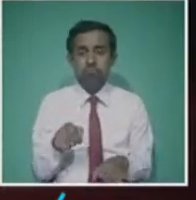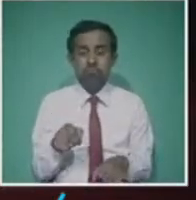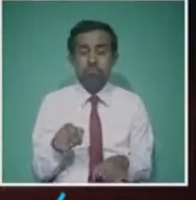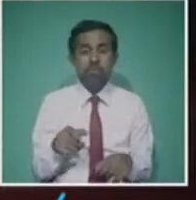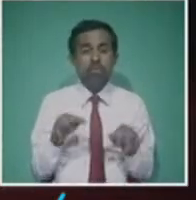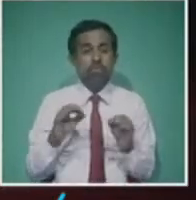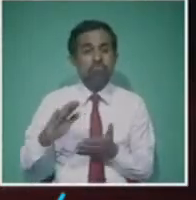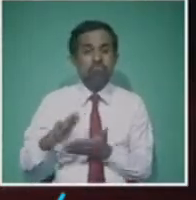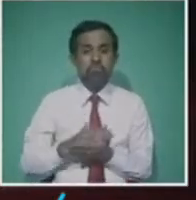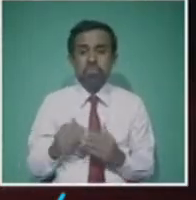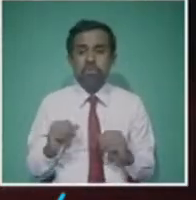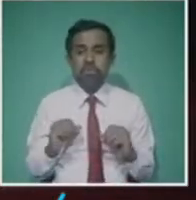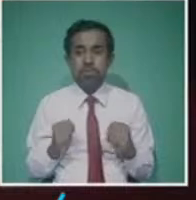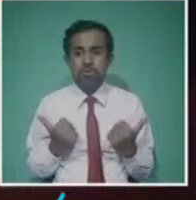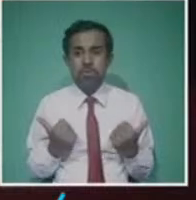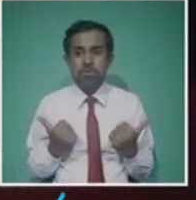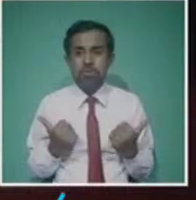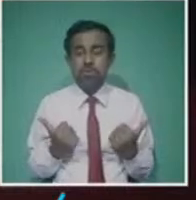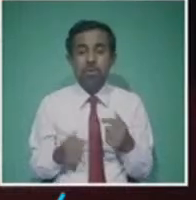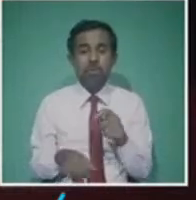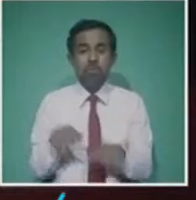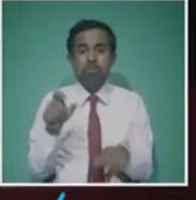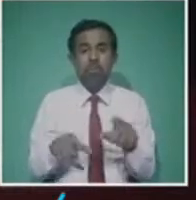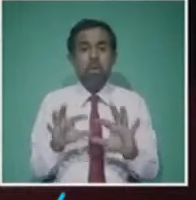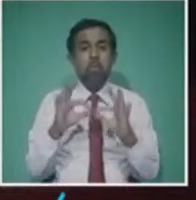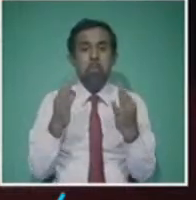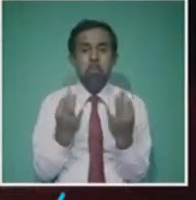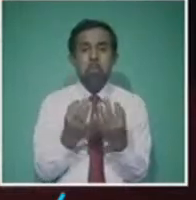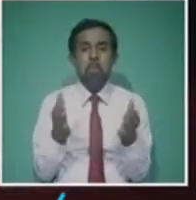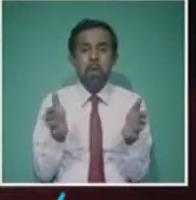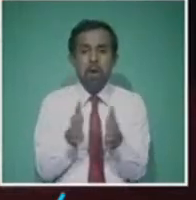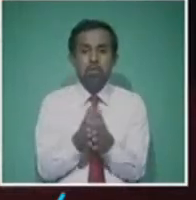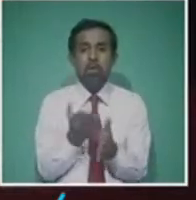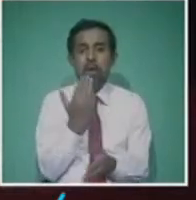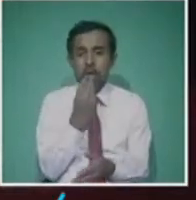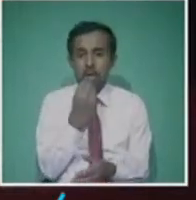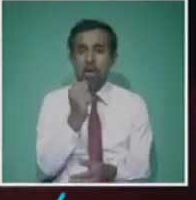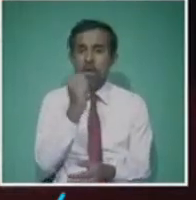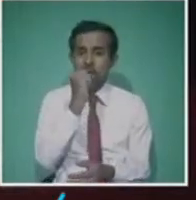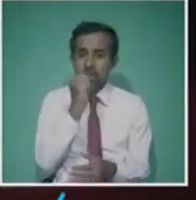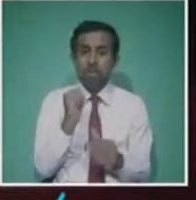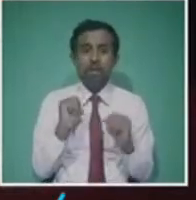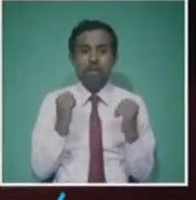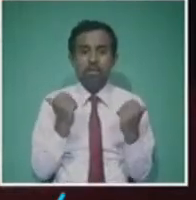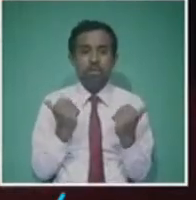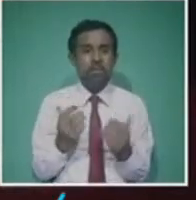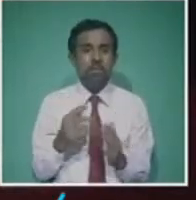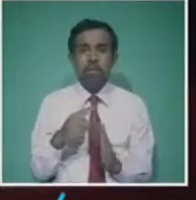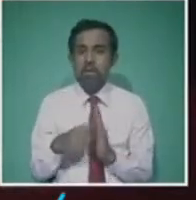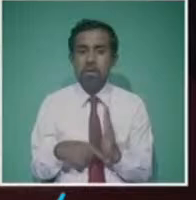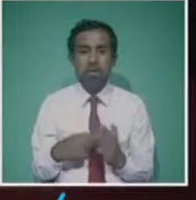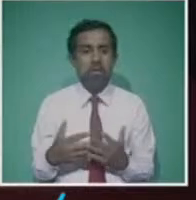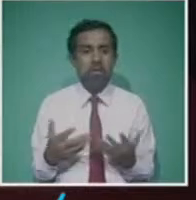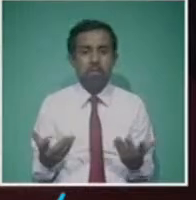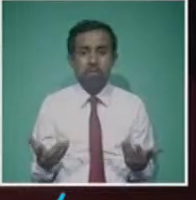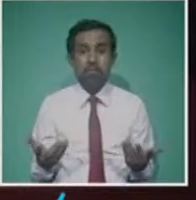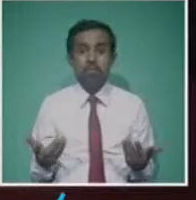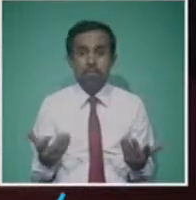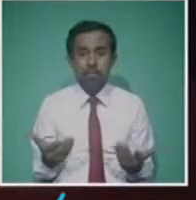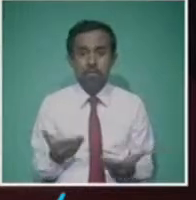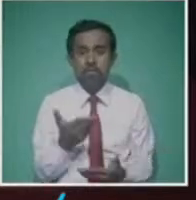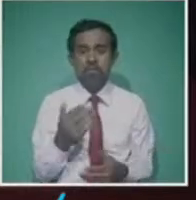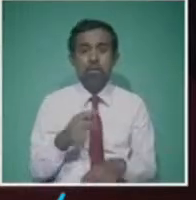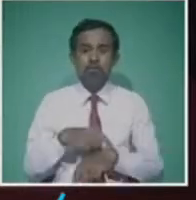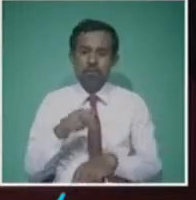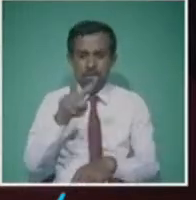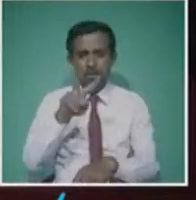සාහනයක් ඇතුවට ජීවත් වීමට ජනතාවට පවුලක් සමග කාල බීලා අතපය දිගෙරලා ජීවත් වීමට පුළුවන් රටක නෙමෙයි අපි ඉන්නේ කියන එක ඔබතුමාට තව